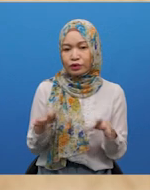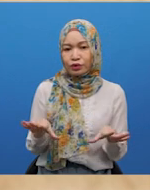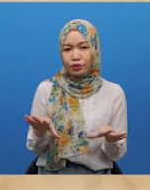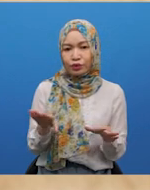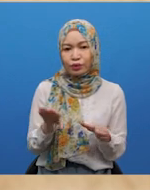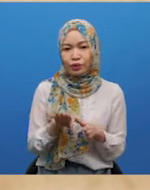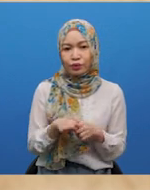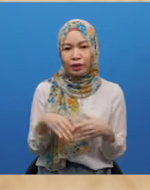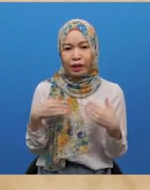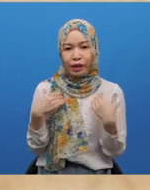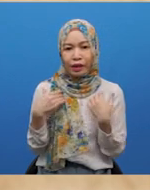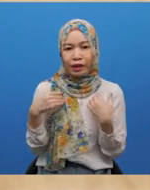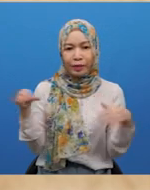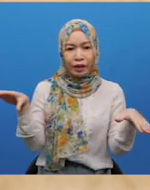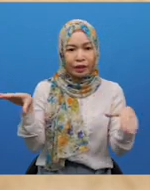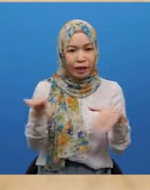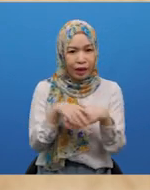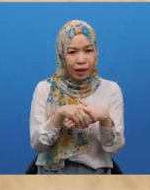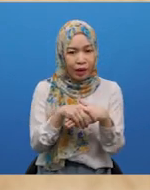hamillah puteri